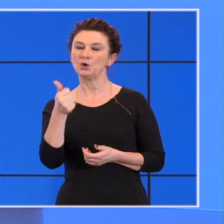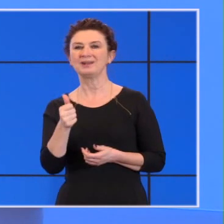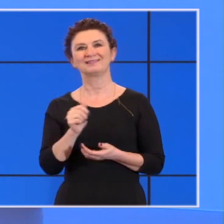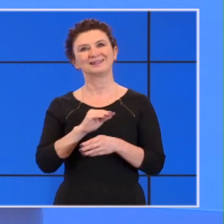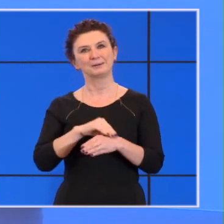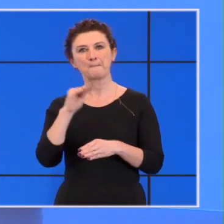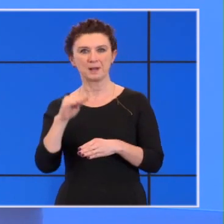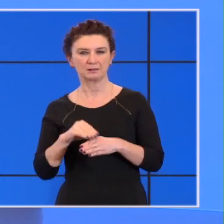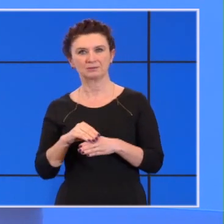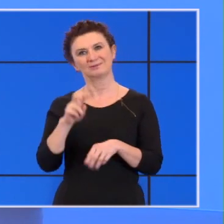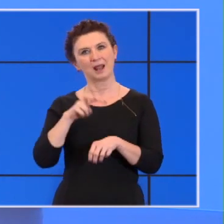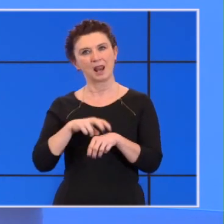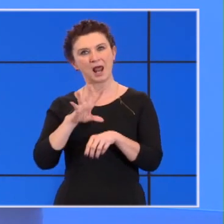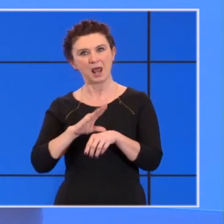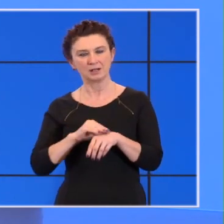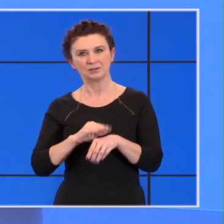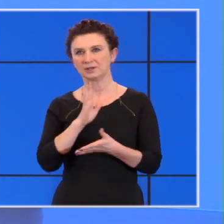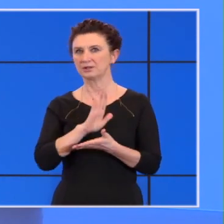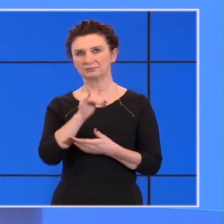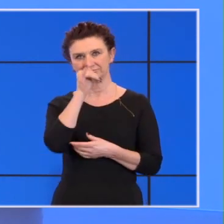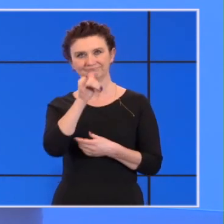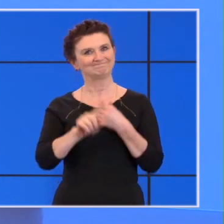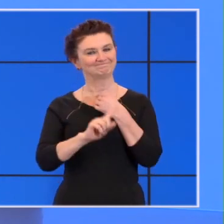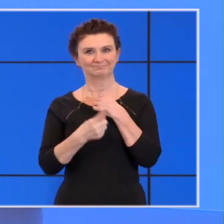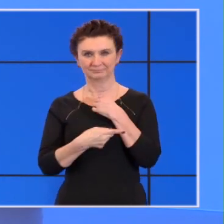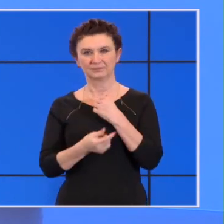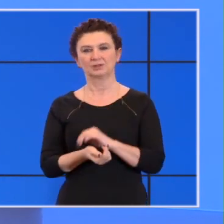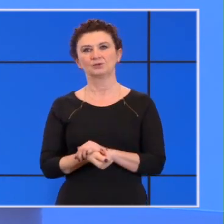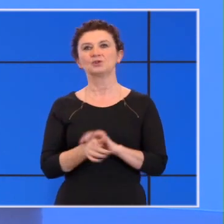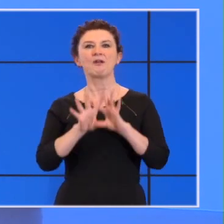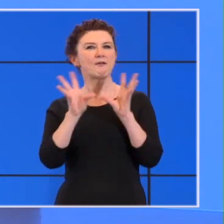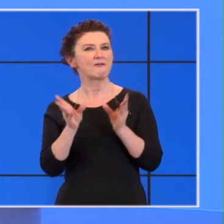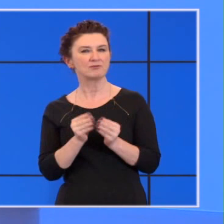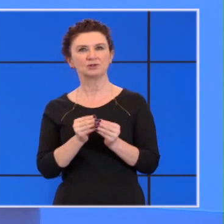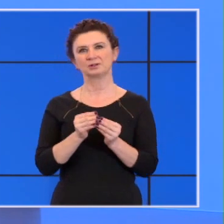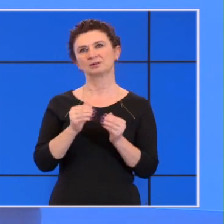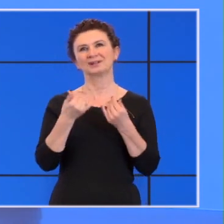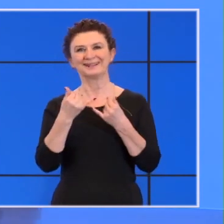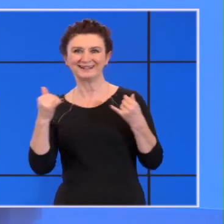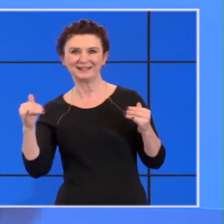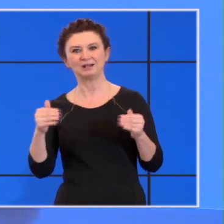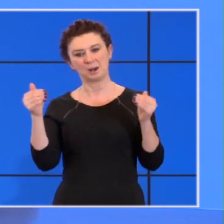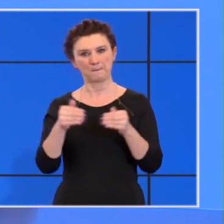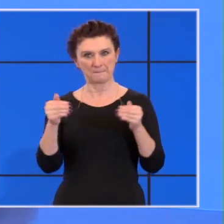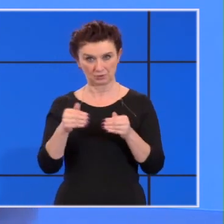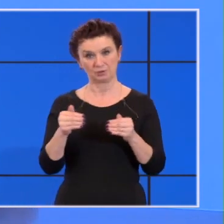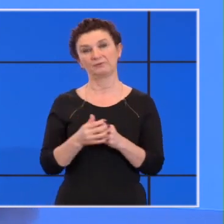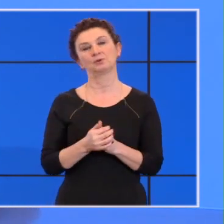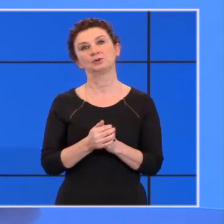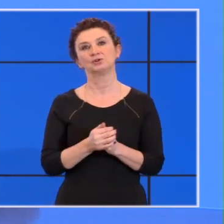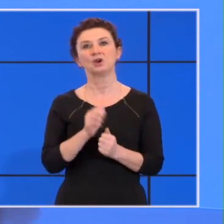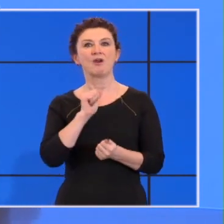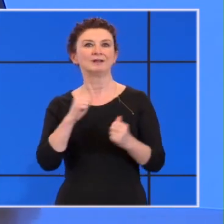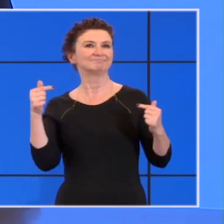tej ustawie zawarte są wszelkie formy walki z bezpłodnością, która w tej chwili stała się, i tu nie przesadzę, niewątpliwie